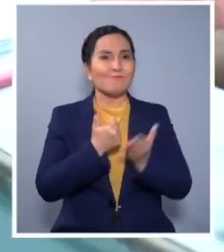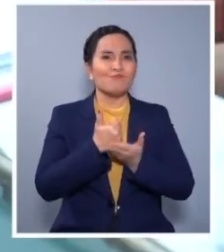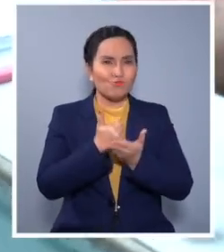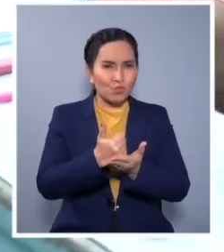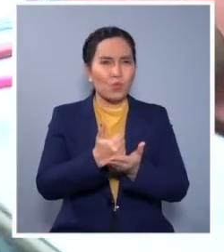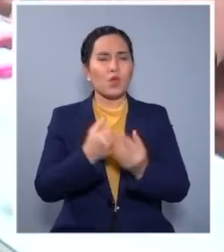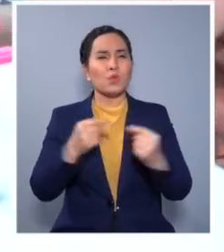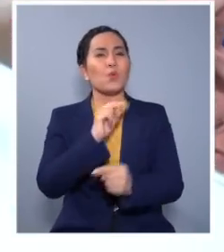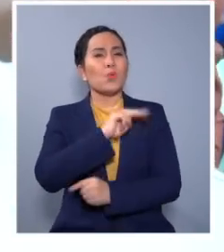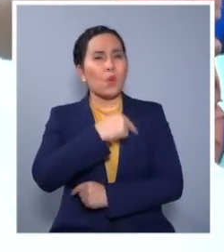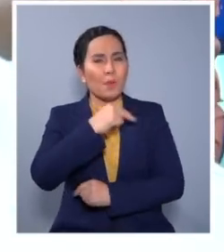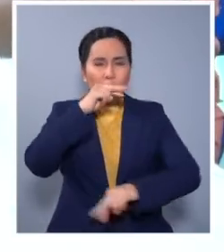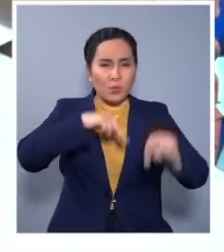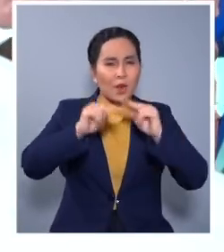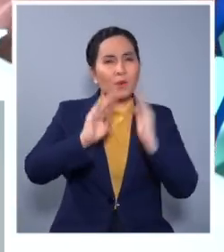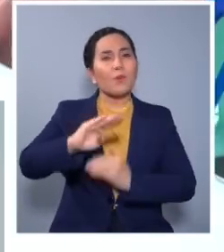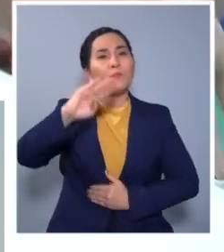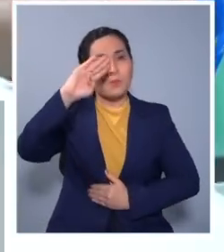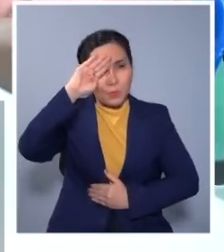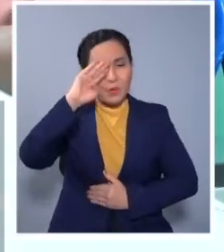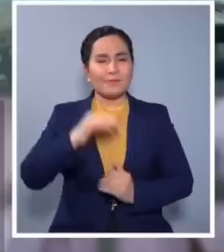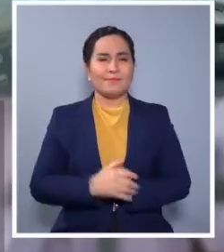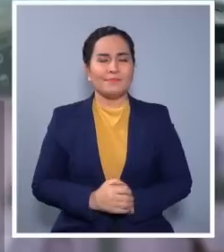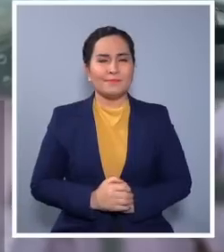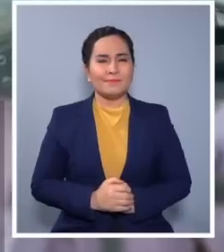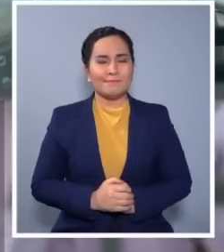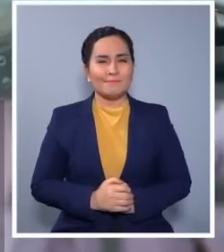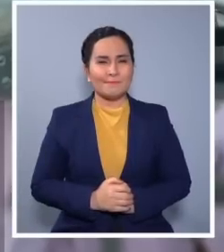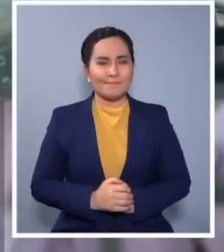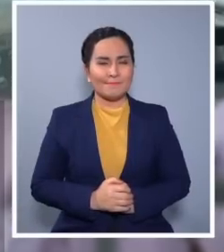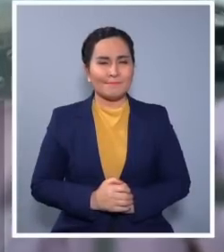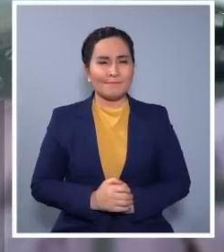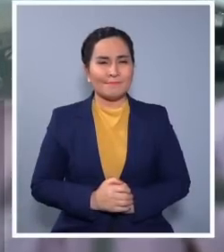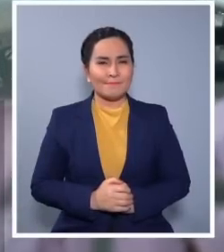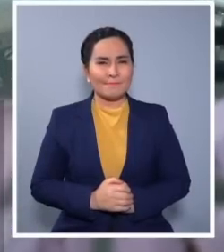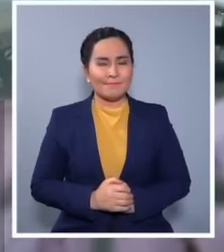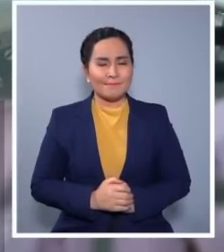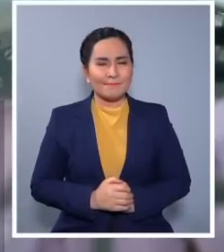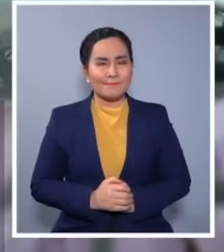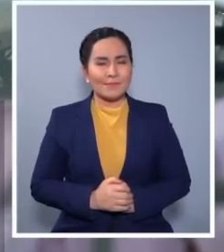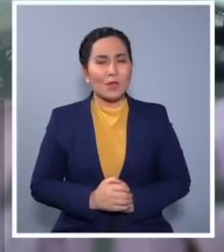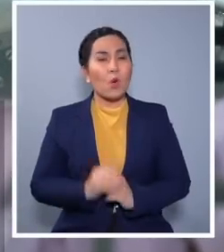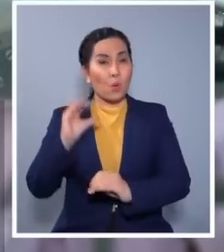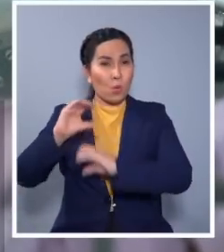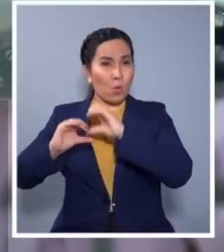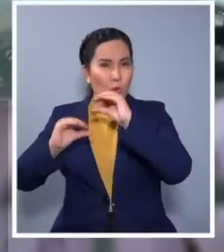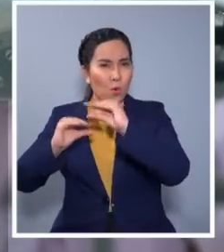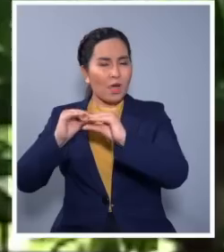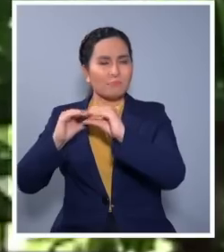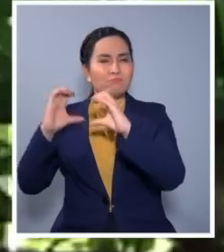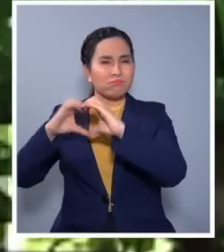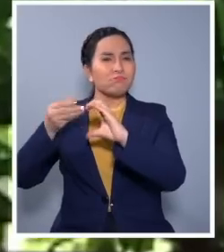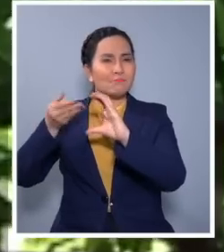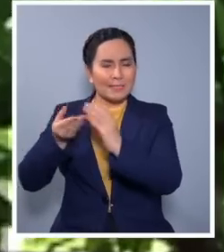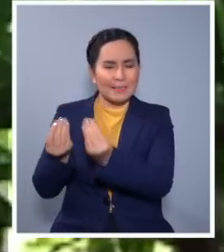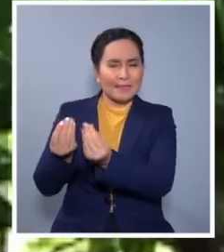รงพยาบาลช่วยเหลือคนเจ็บป่วยซึ่งสิ่งเหล่านี้เป็นสิ่งสำคัญที่ทางผู้หลักผู้ใหญ่ทางโครงการสัตยไทยได้